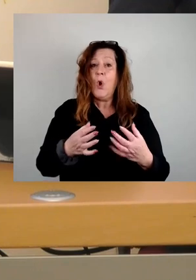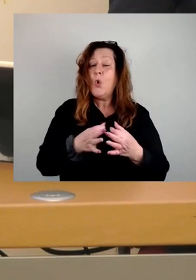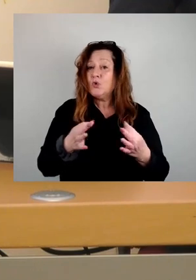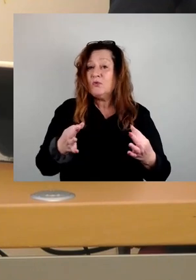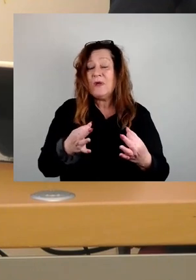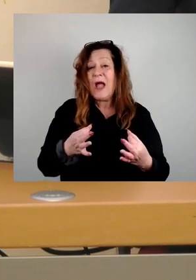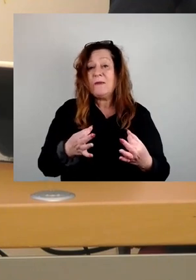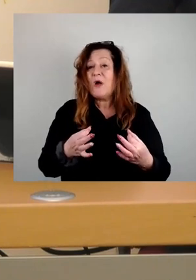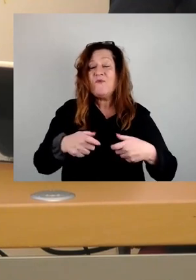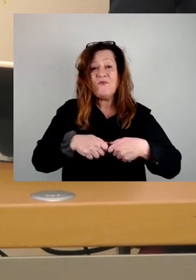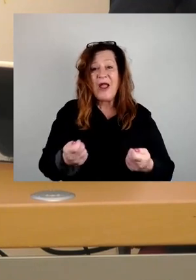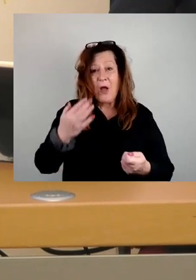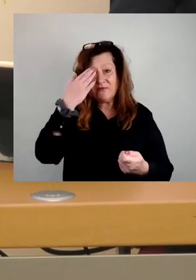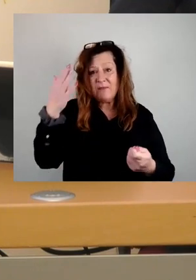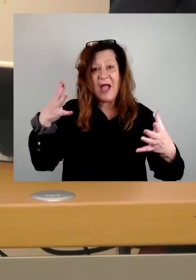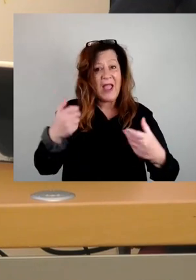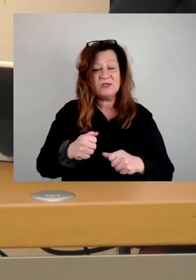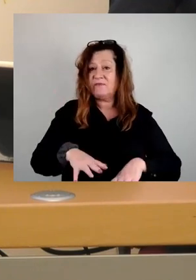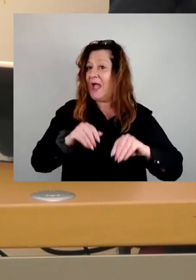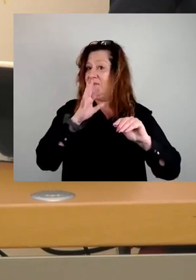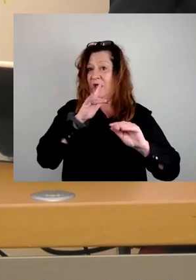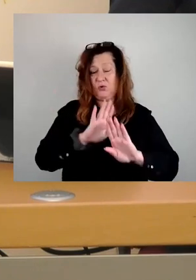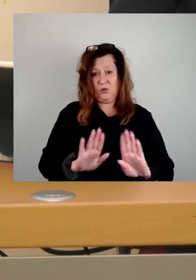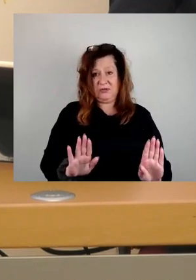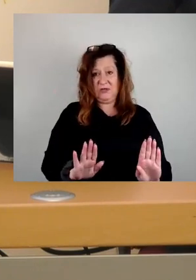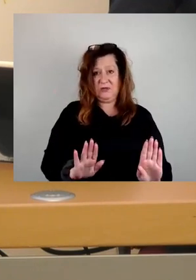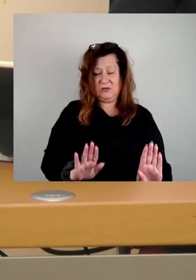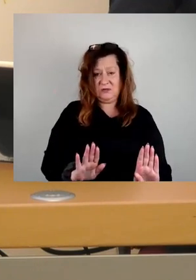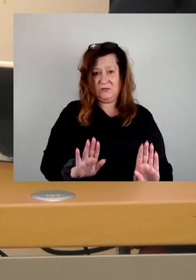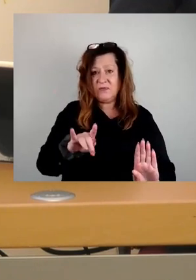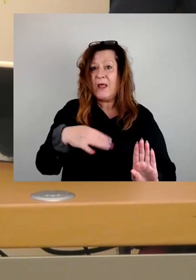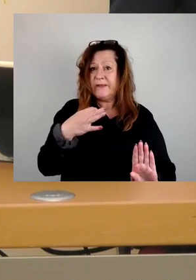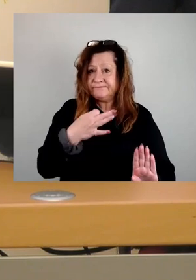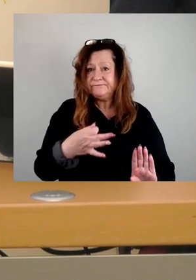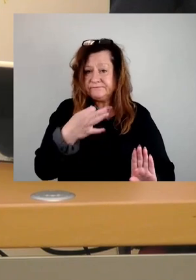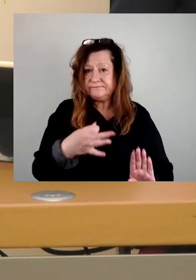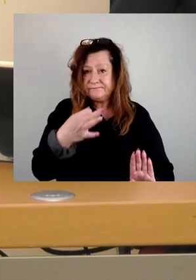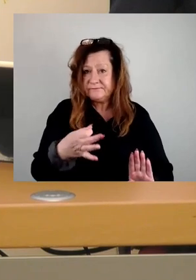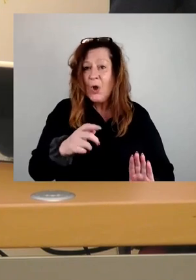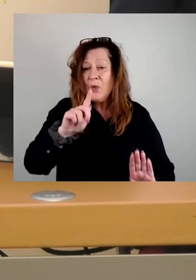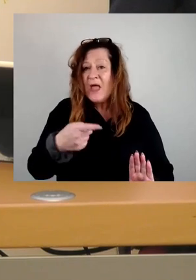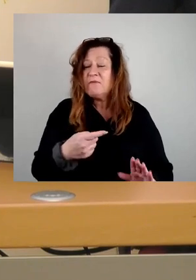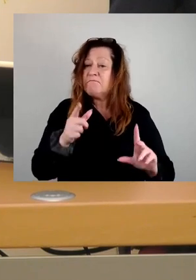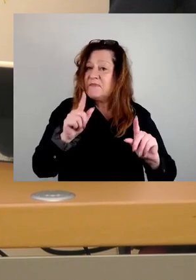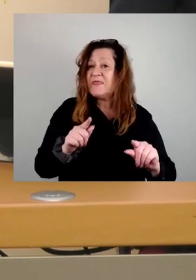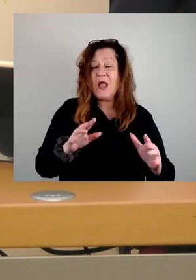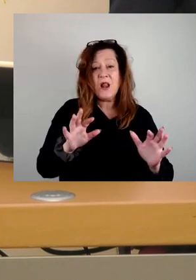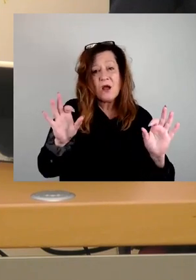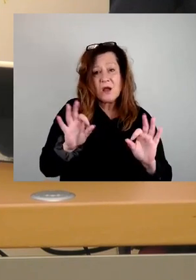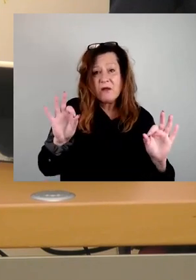in irgendeiner Form, die vorhanden gewesen ist. Und eben die latente Gefahr, dass das, was auch